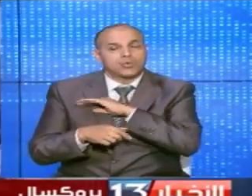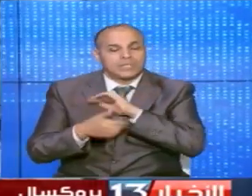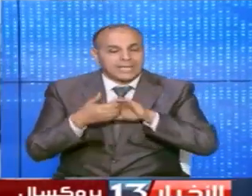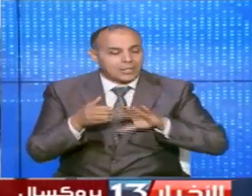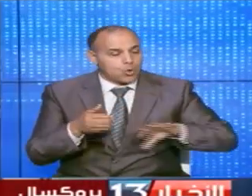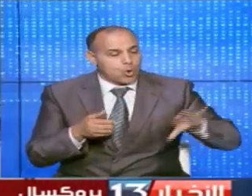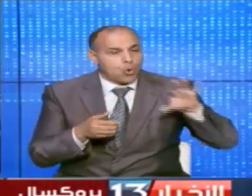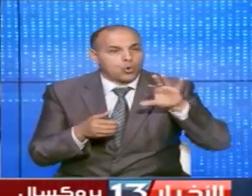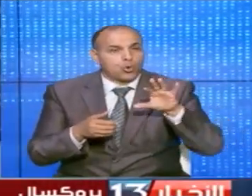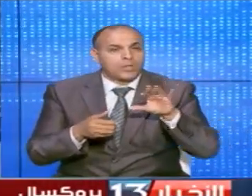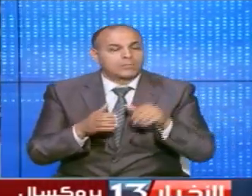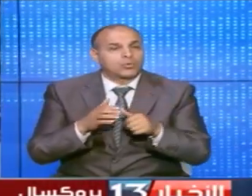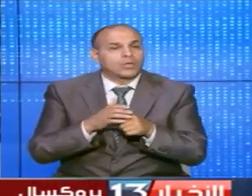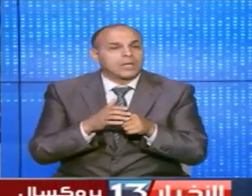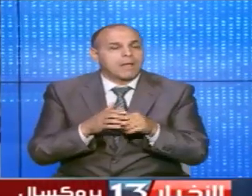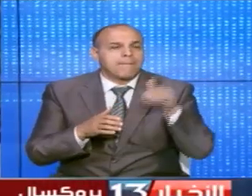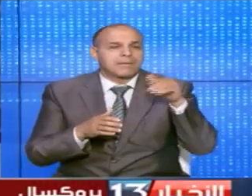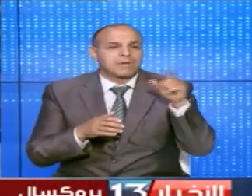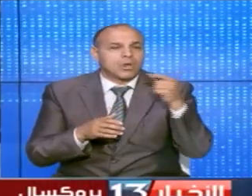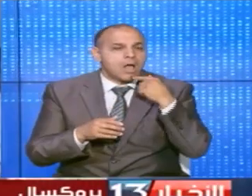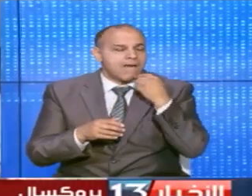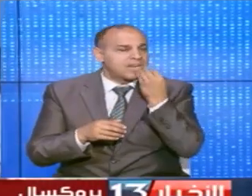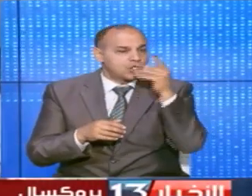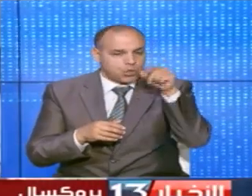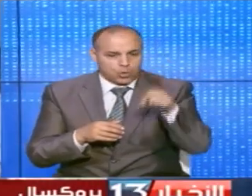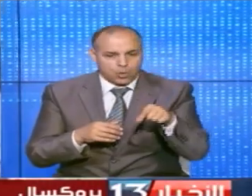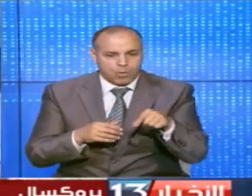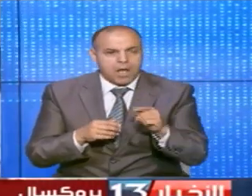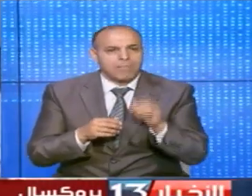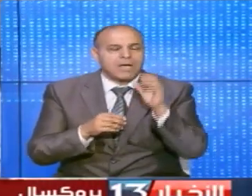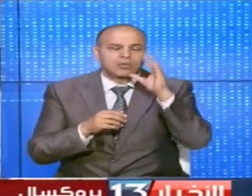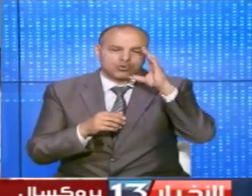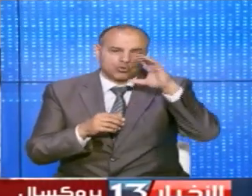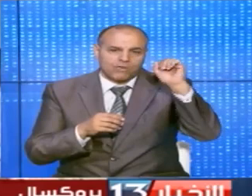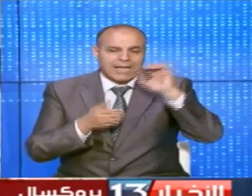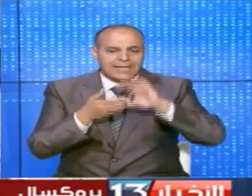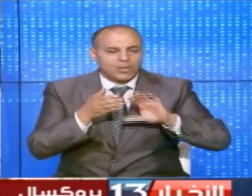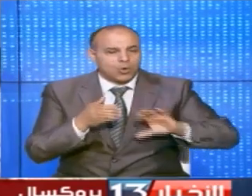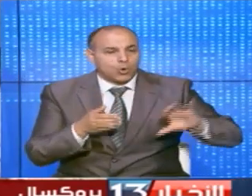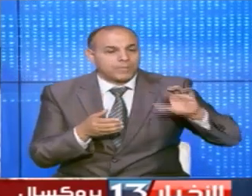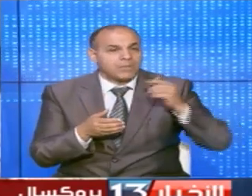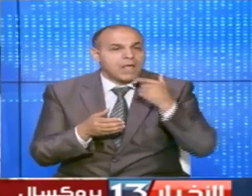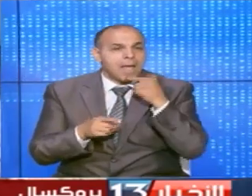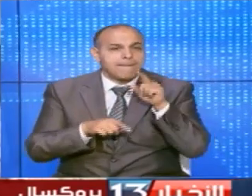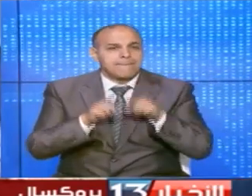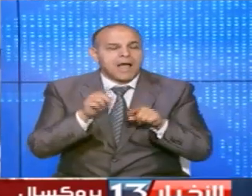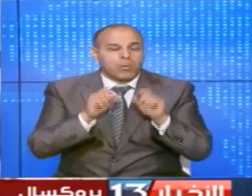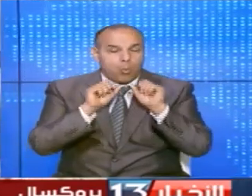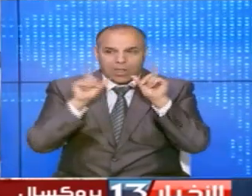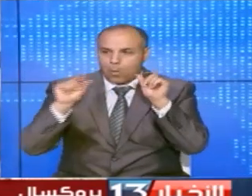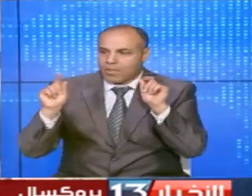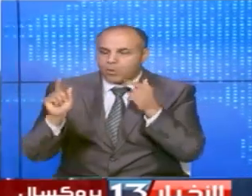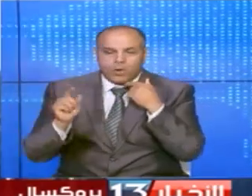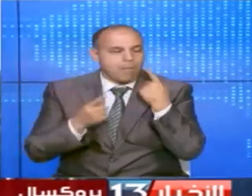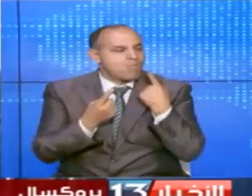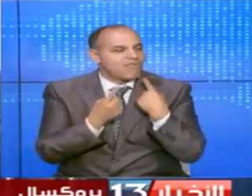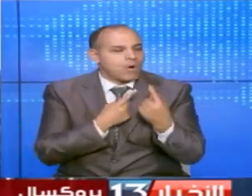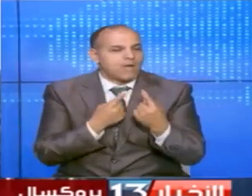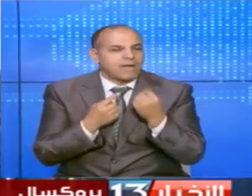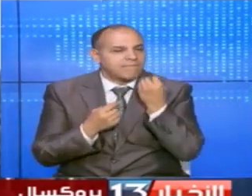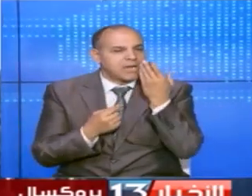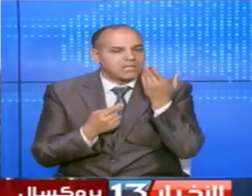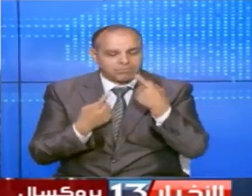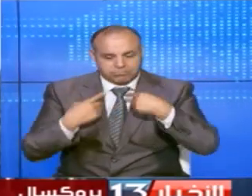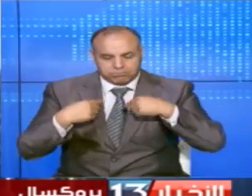الاوروبي الرئيسي ميشيل باغنيه بعد ظهر اليوم امام سفراء الاتحاد الاوروبي لبعض الايضاحات حول المفاوضات عشيه